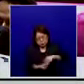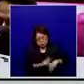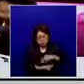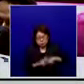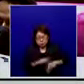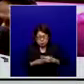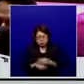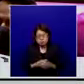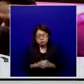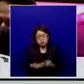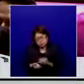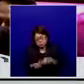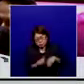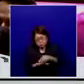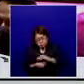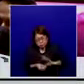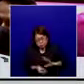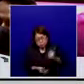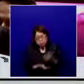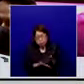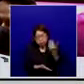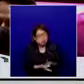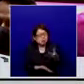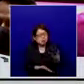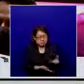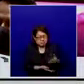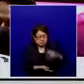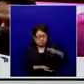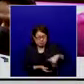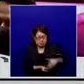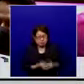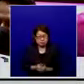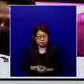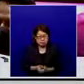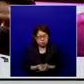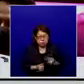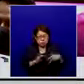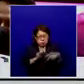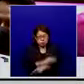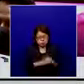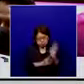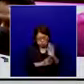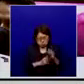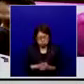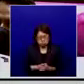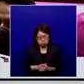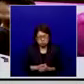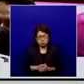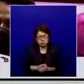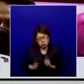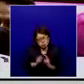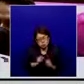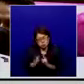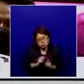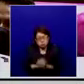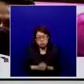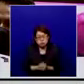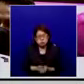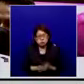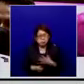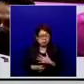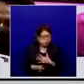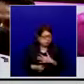ต่อสู้เพื่อให้รวยแล้วกลับมาใช้หนี้เขาไม่แนะนำให้โกงแต่แนะนำให้ไม่ต้องฆ่าตัวต